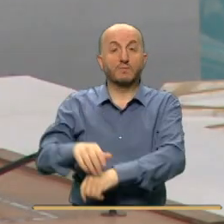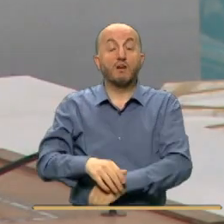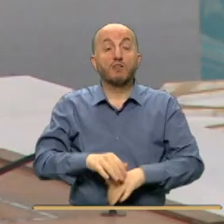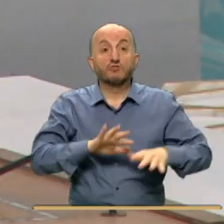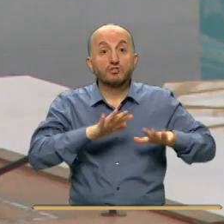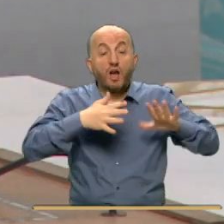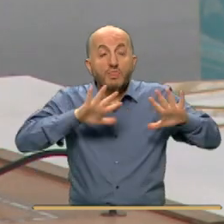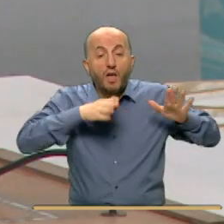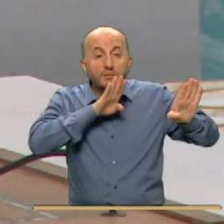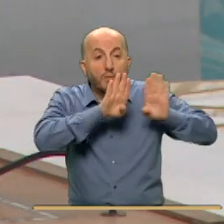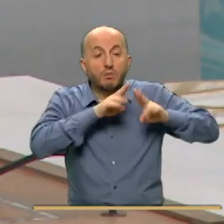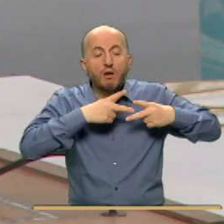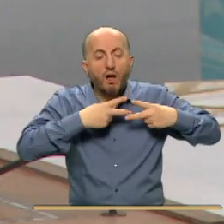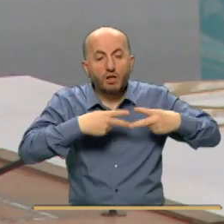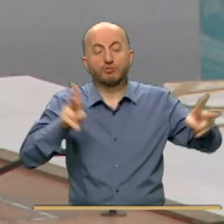Cennet kapıları açılır.